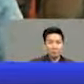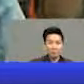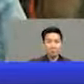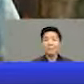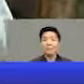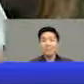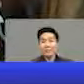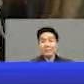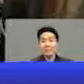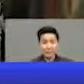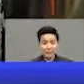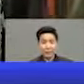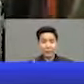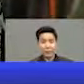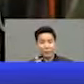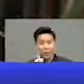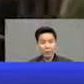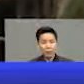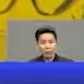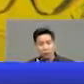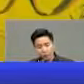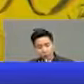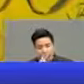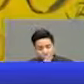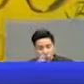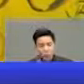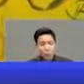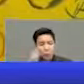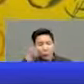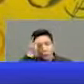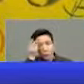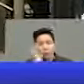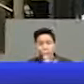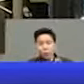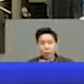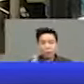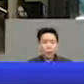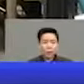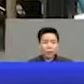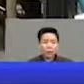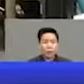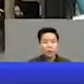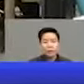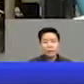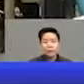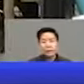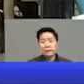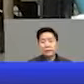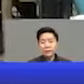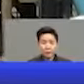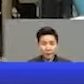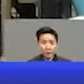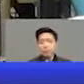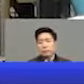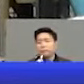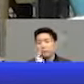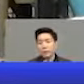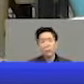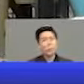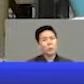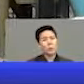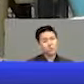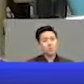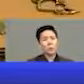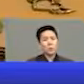เดินทางเข้ามาแต่ก็ยังไม่แน่นะครับเดี๋ยวเราจะพูดถึงประเทศจีนว่ามีการเจริญเติบโตมากขนาดไหนและก็เมื่อประม